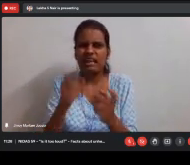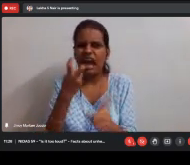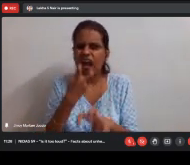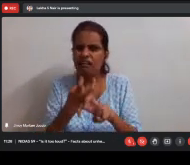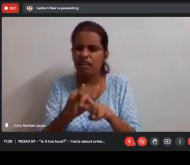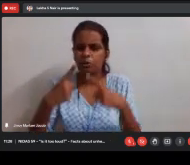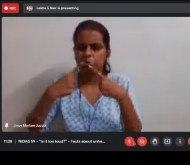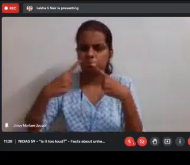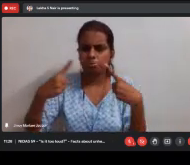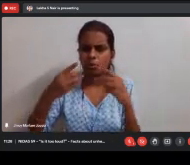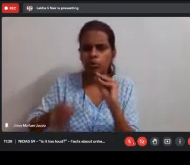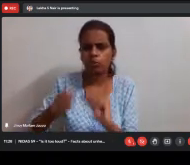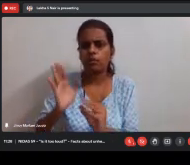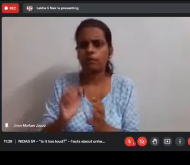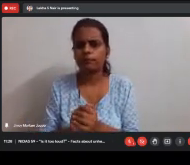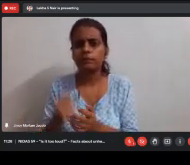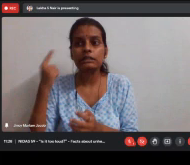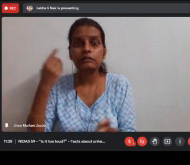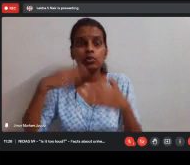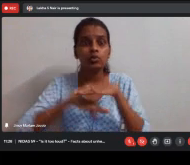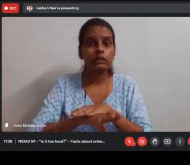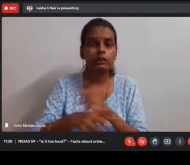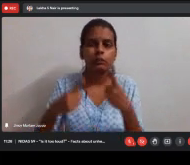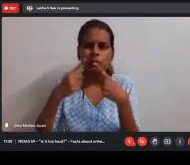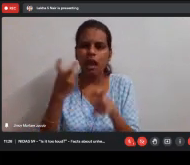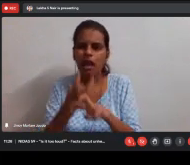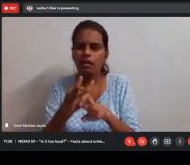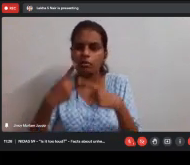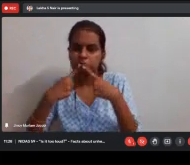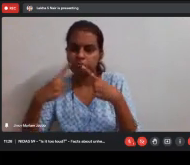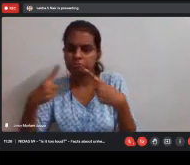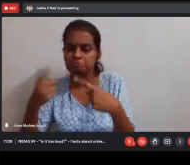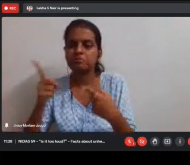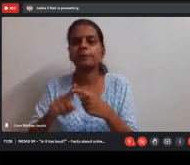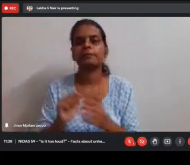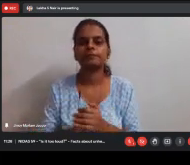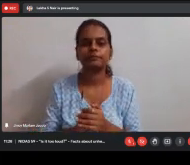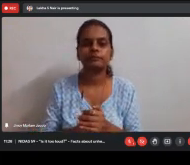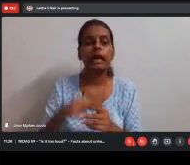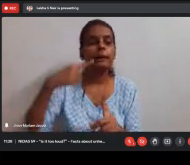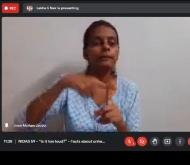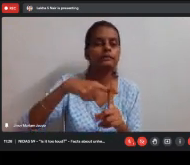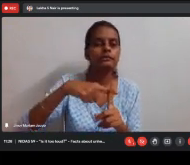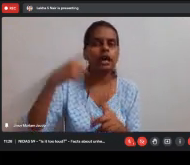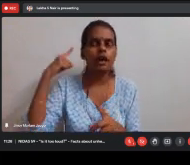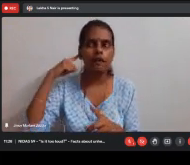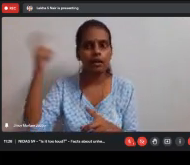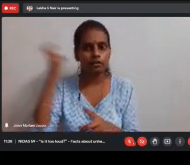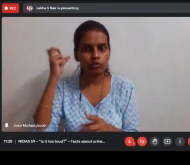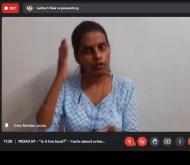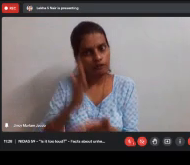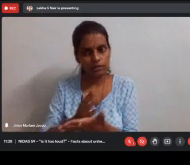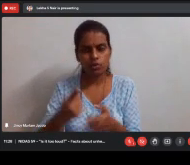നമുക്ക് പ്രിവെന്റ് ചെയ്യാം. അതിന്റെ ചില സൈൻസ് ആൻഡ് സിംപ്റ്റംസ് എന്ന് വെച്ച് കഴിഞ്ഞാൽ ചെവിയിൽ, അതായത് ശബ്ദം കേട്ട് കഴിയുമ്പോൾ തന്നെ ചെവിയിൽ നിന്ന് കൂന്ന് അല്ലെങ്കിൽ